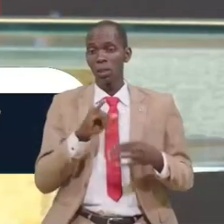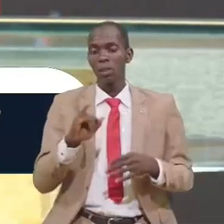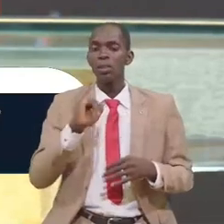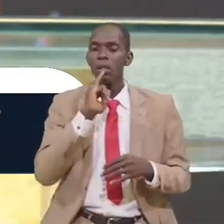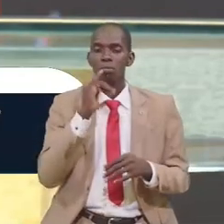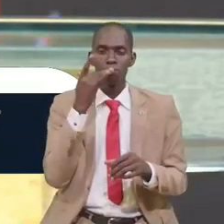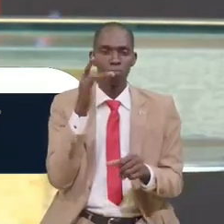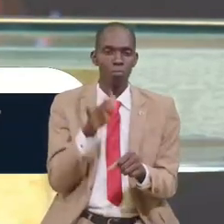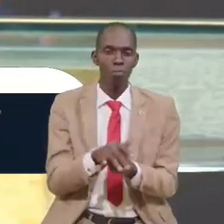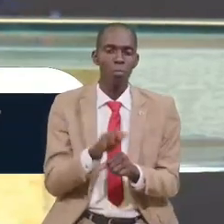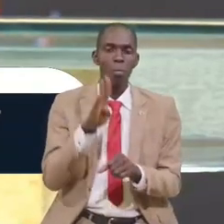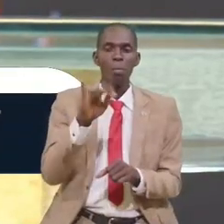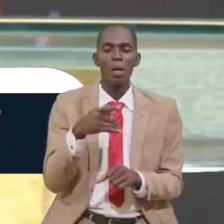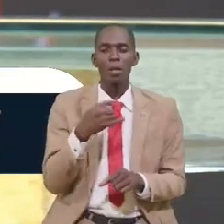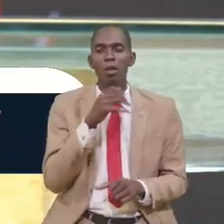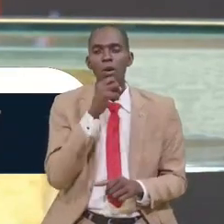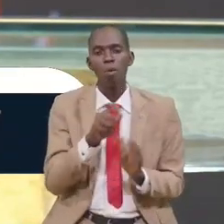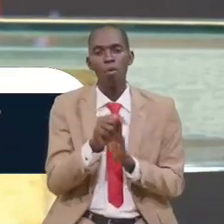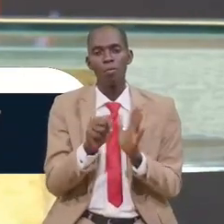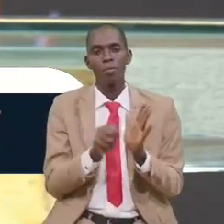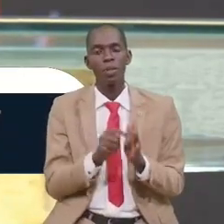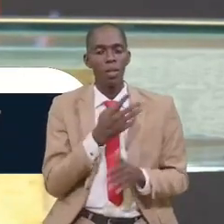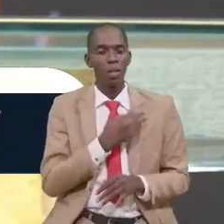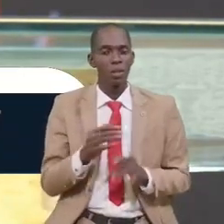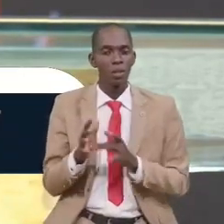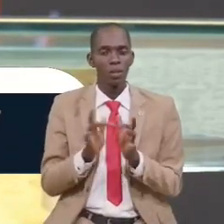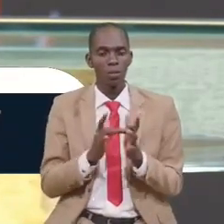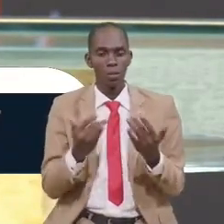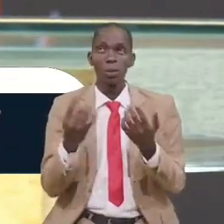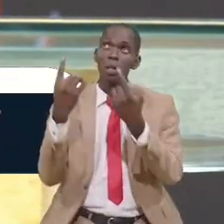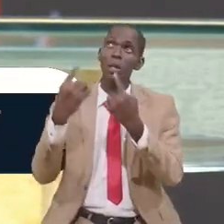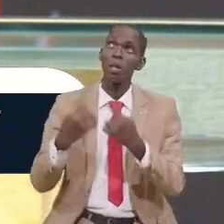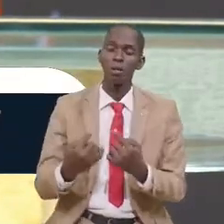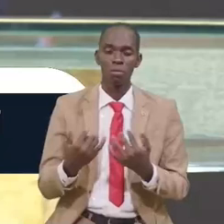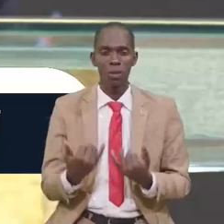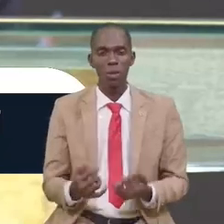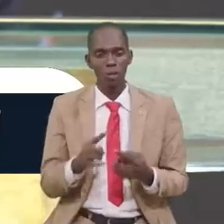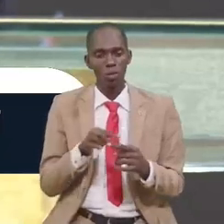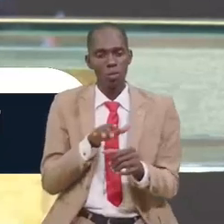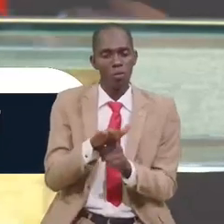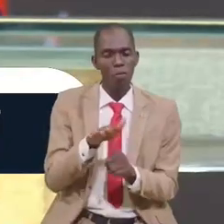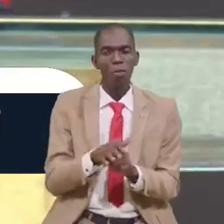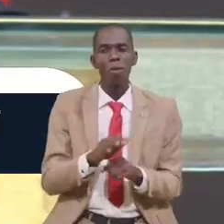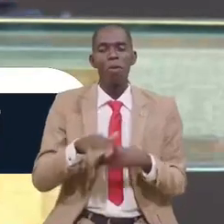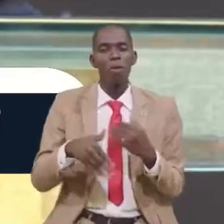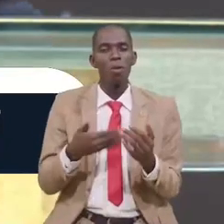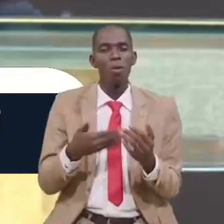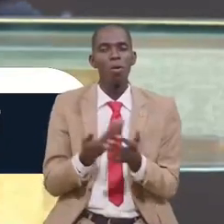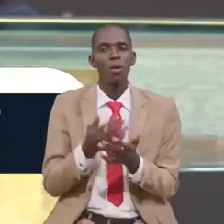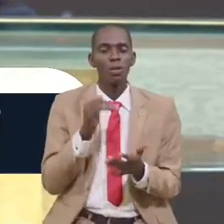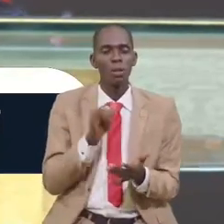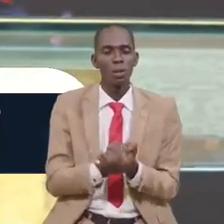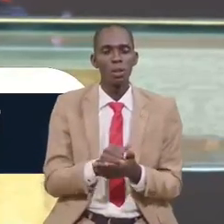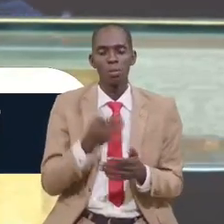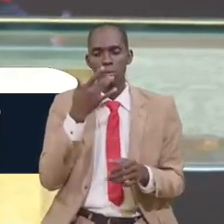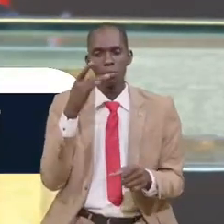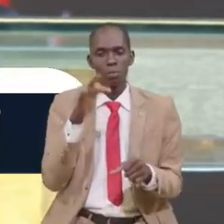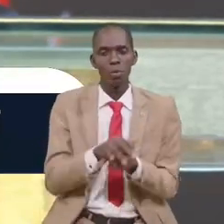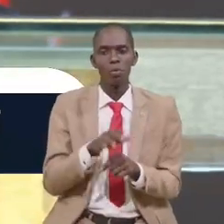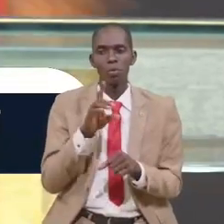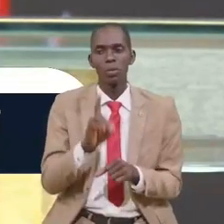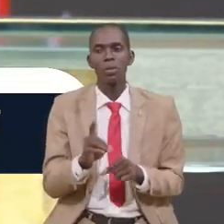promise dans l'Ancien Testament. Et Jésus est venu maintenant accomplir toutes ses promesses de guérison et à